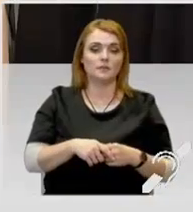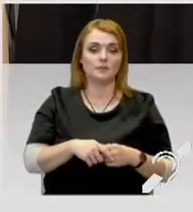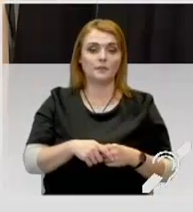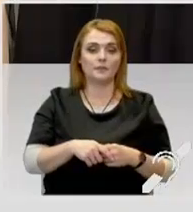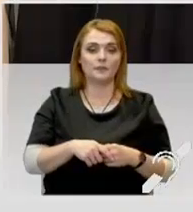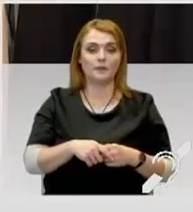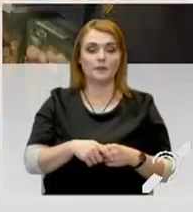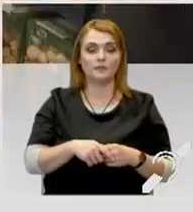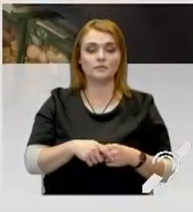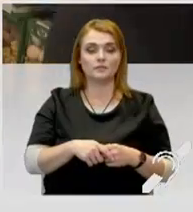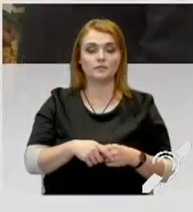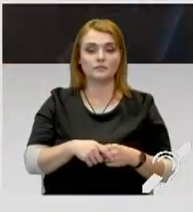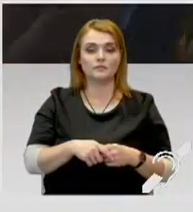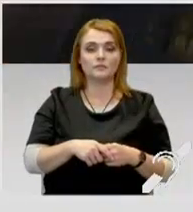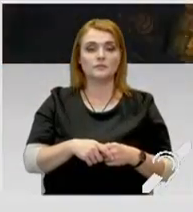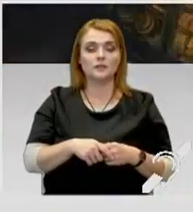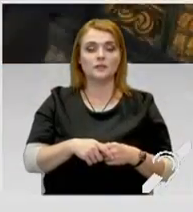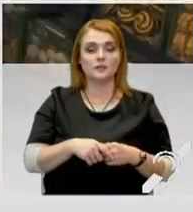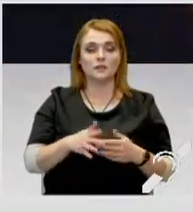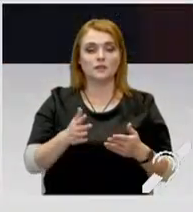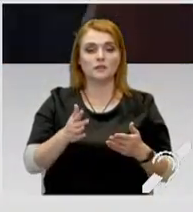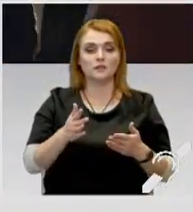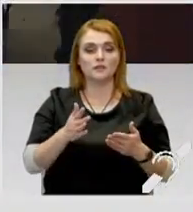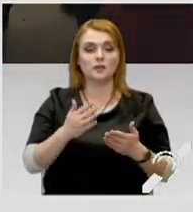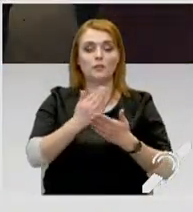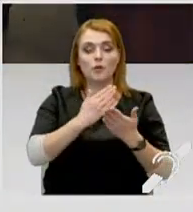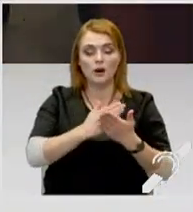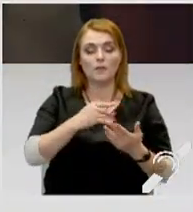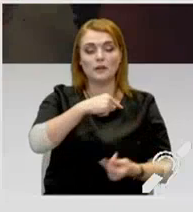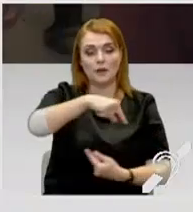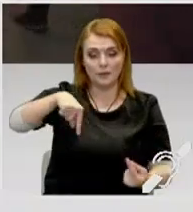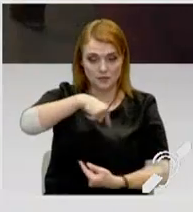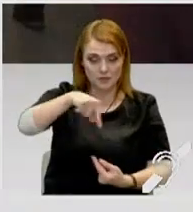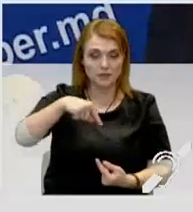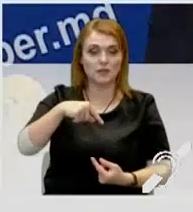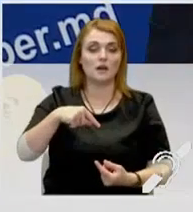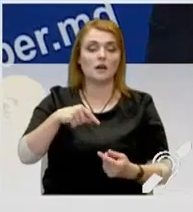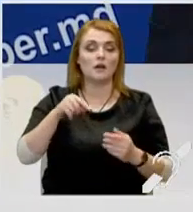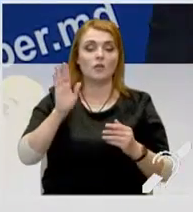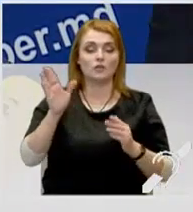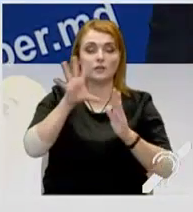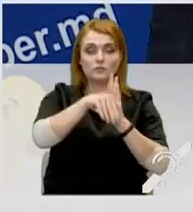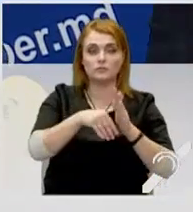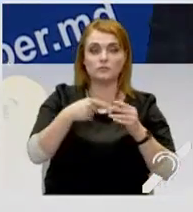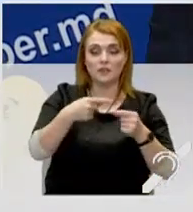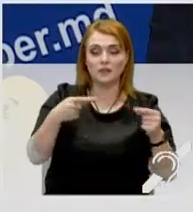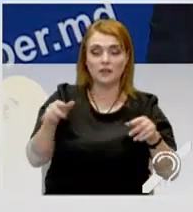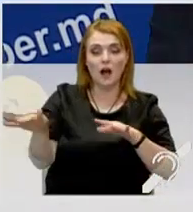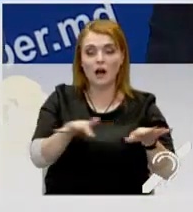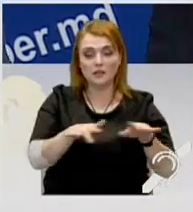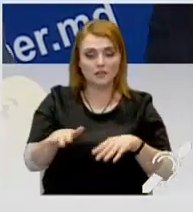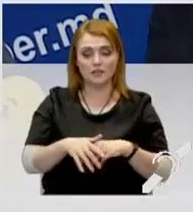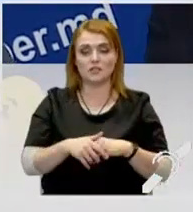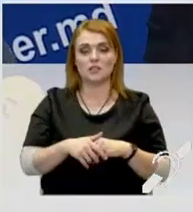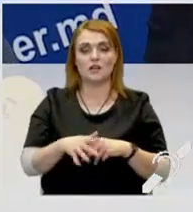o marjă de profit foarte joasă. Programul de afaceri va fi compus din mai multe activități ce ține